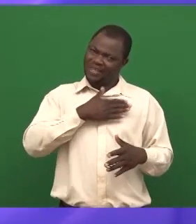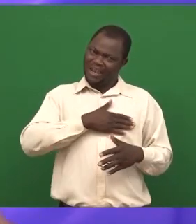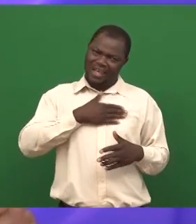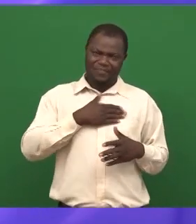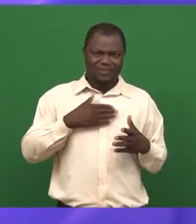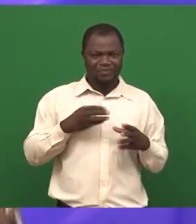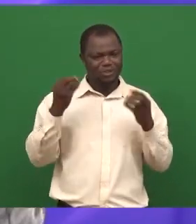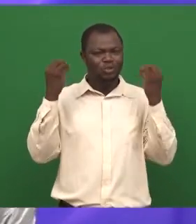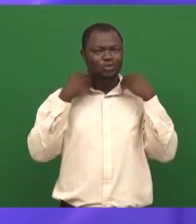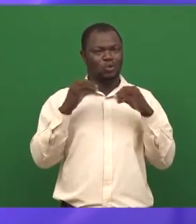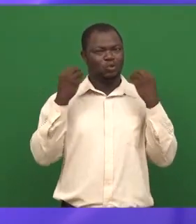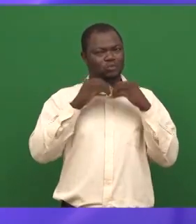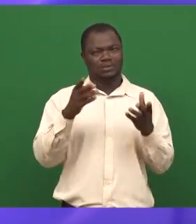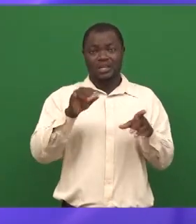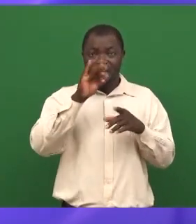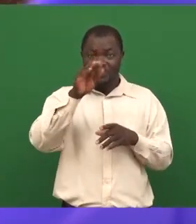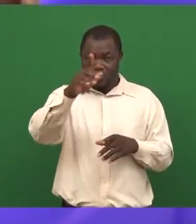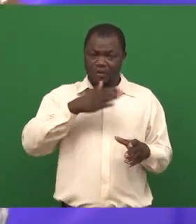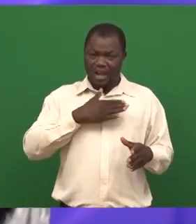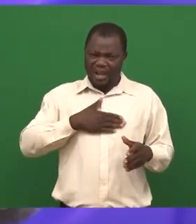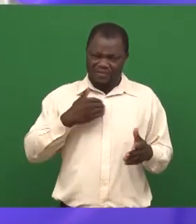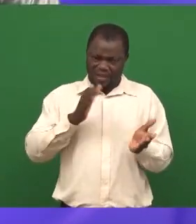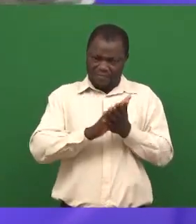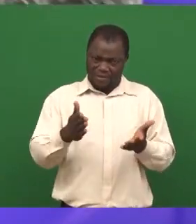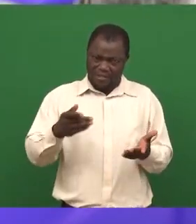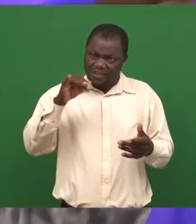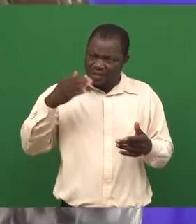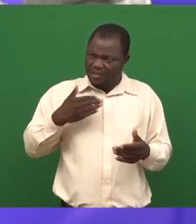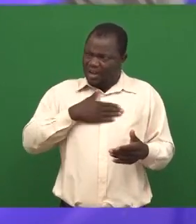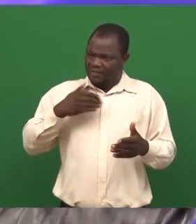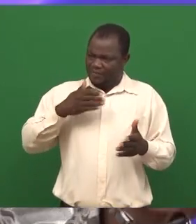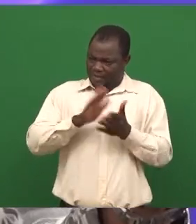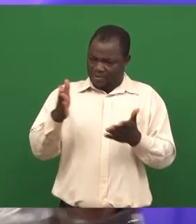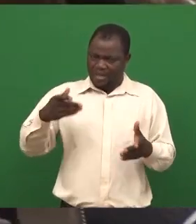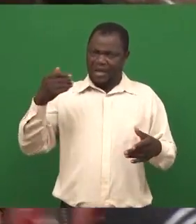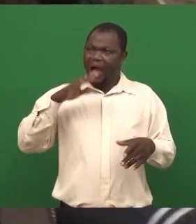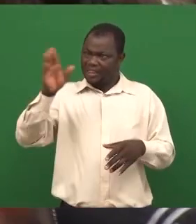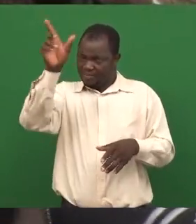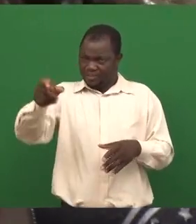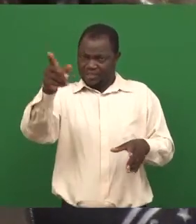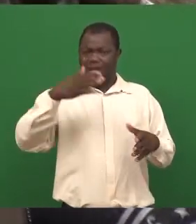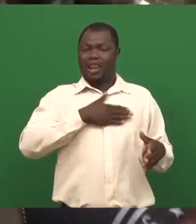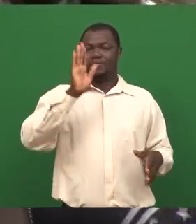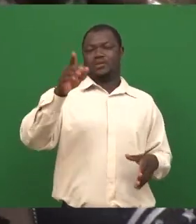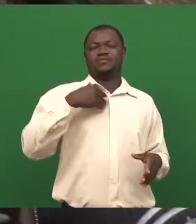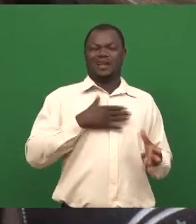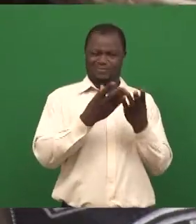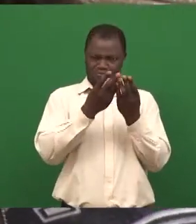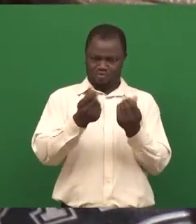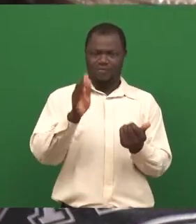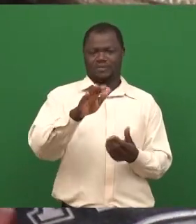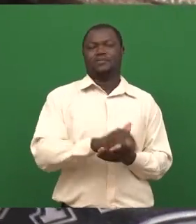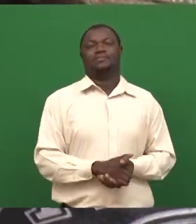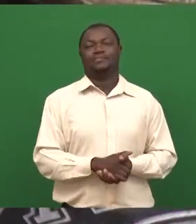kana mukadzi. Iwe ukasandida pane uchandida, ini ndikasavada pane uchavada. Saka mashoko